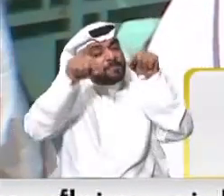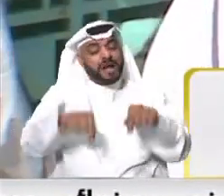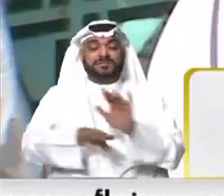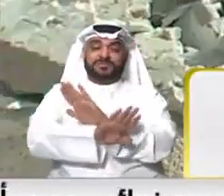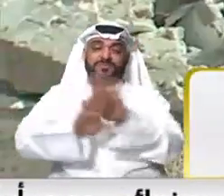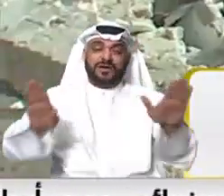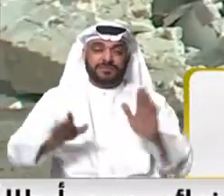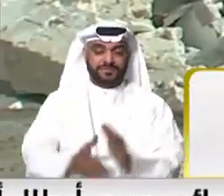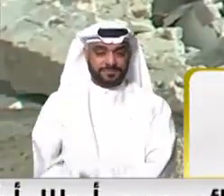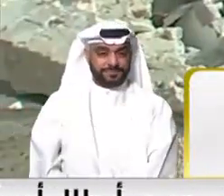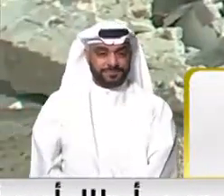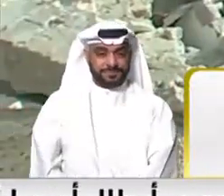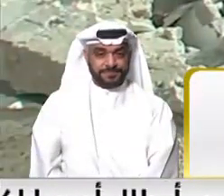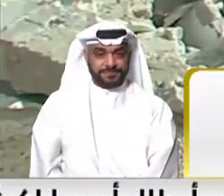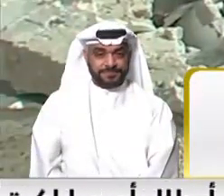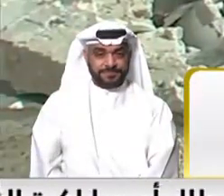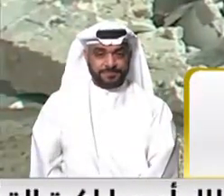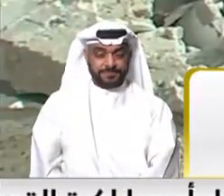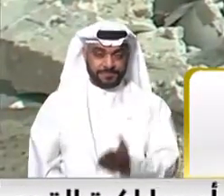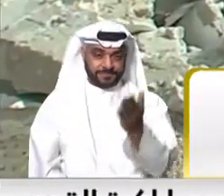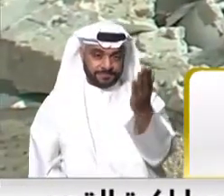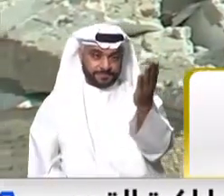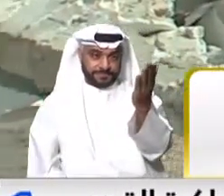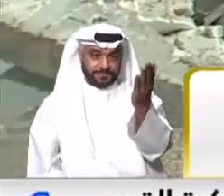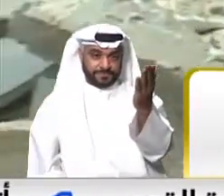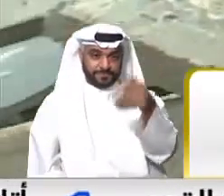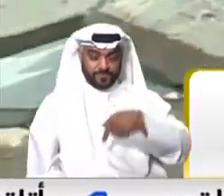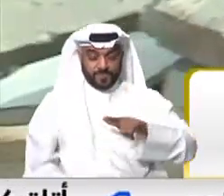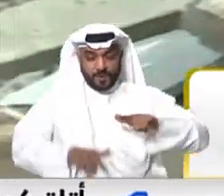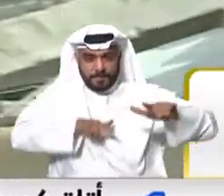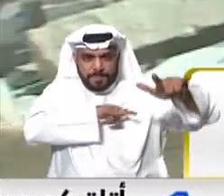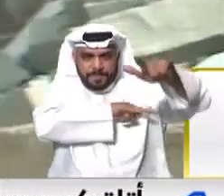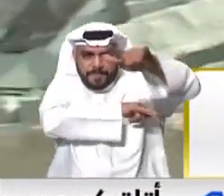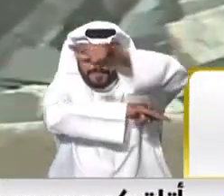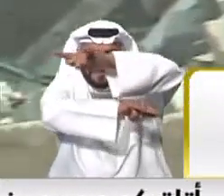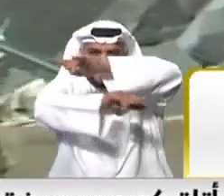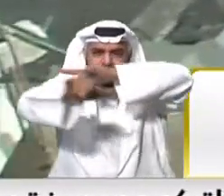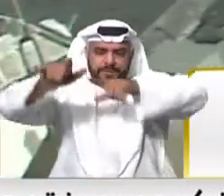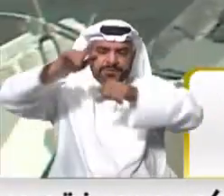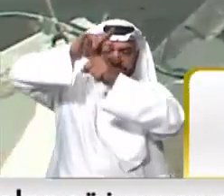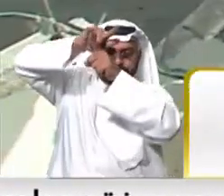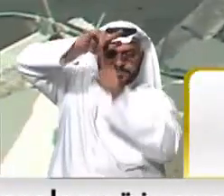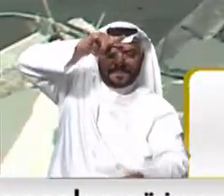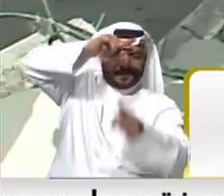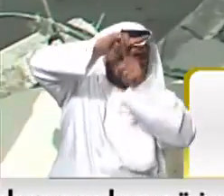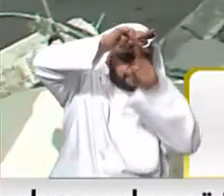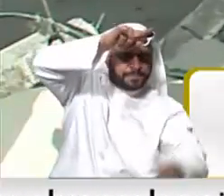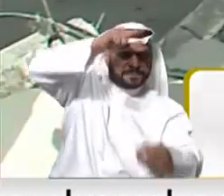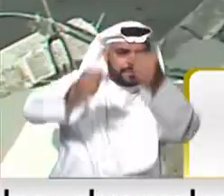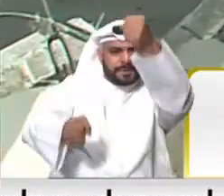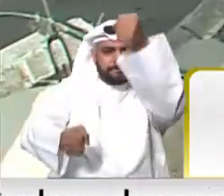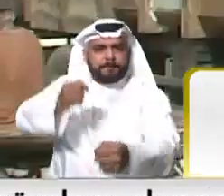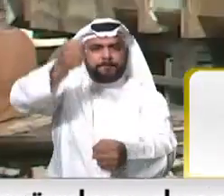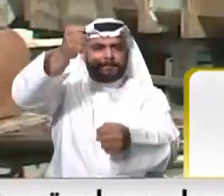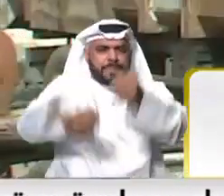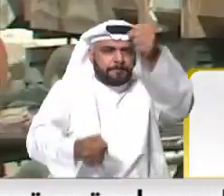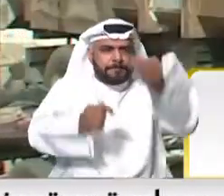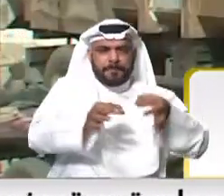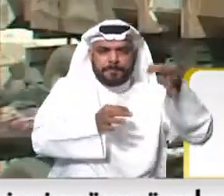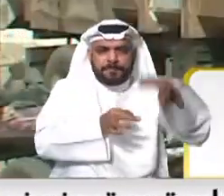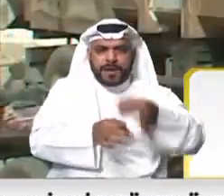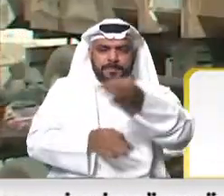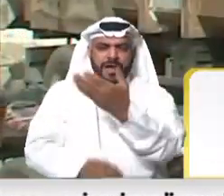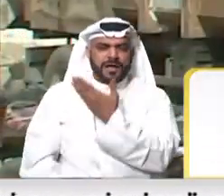ما بتزبطش. كما وواصلت الطائرات الإسرائيلية قصفها لمختلف مناطق قطاع غزة في